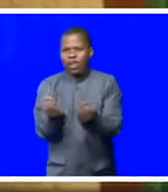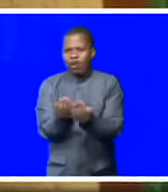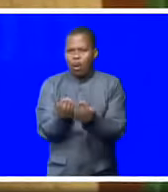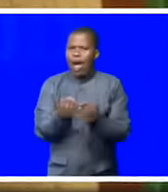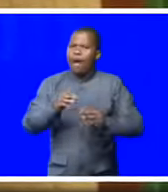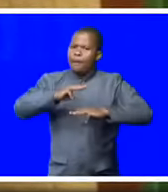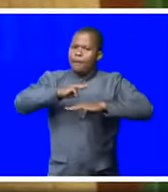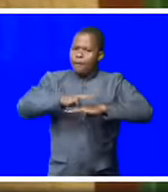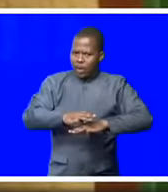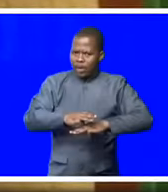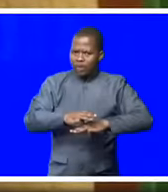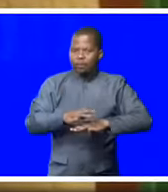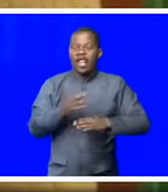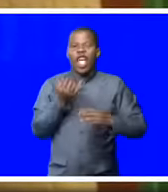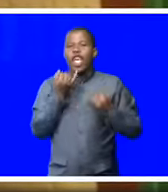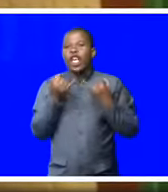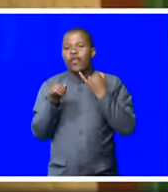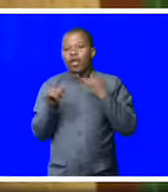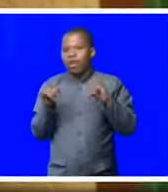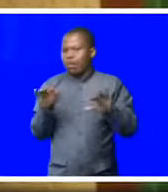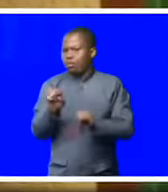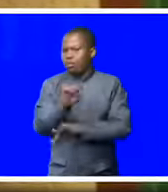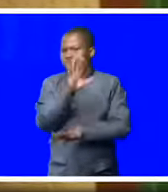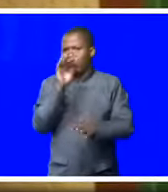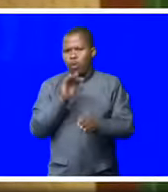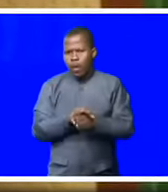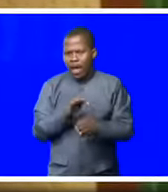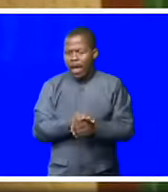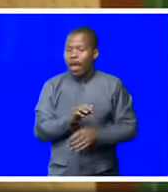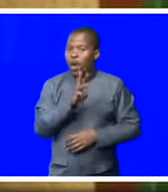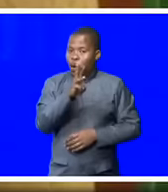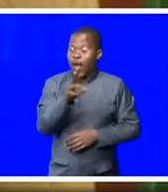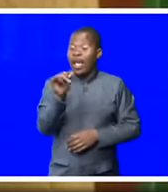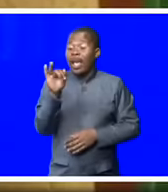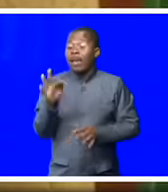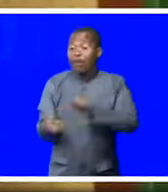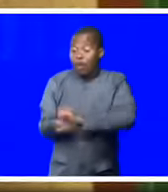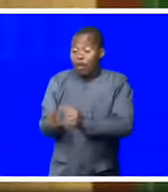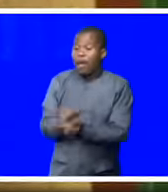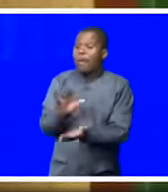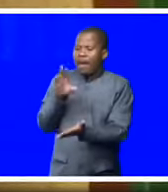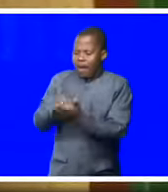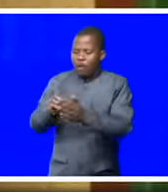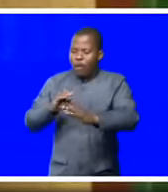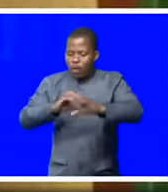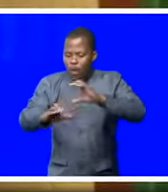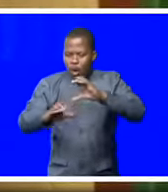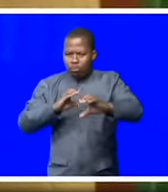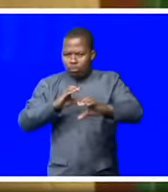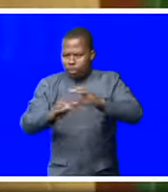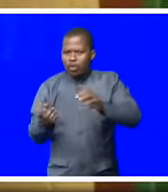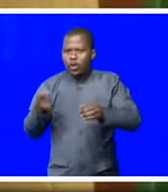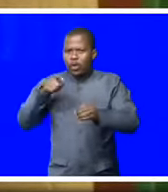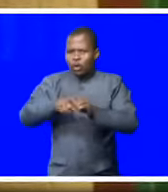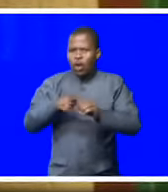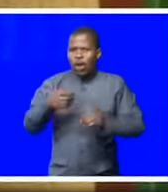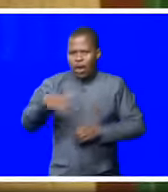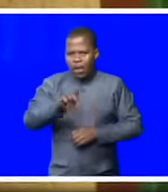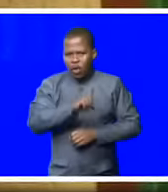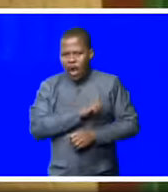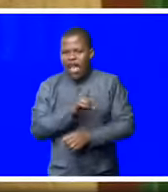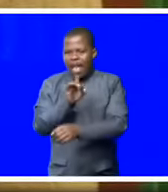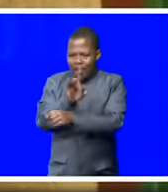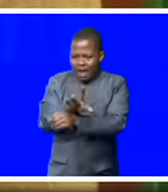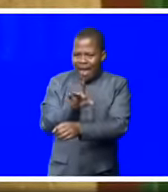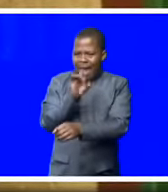bayawuvula lona litafulele ukuthi loyo lonedinkinga abakukhulunywe bakhone nokuthi batote baluleka babamikise